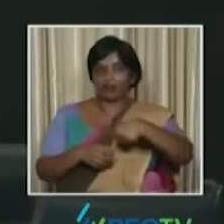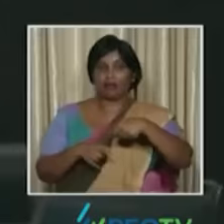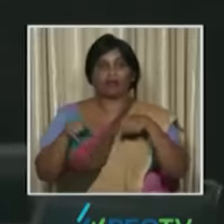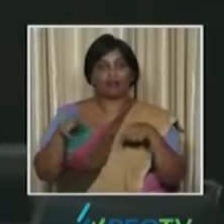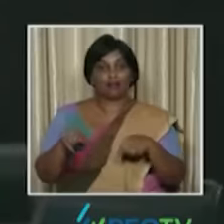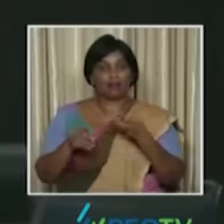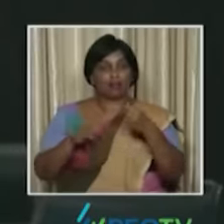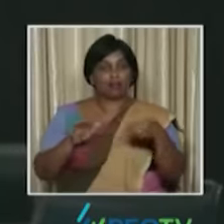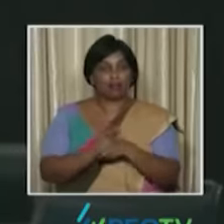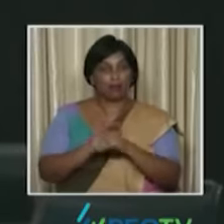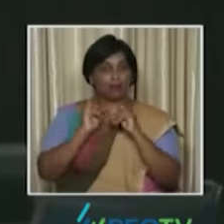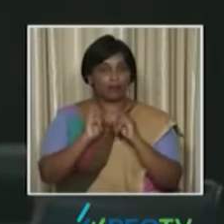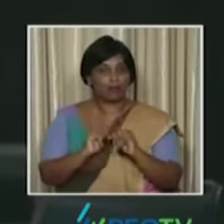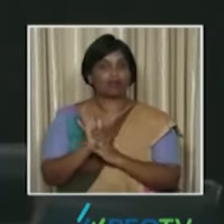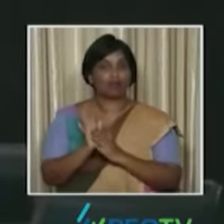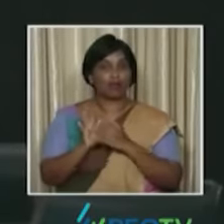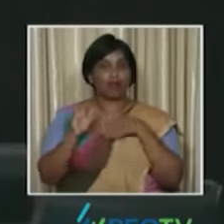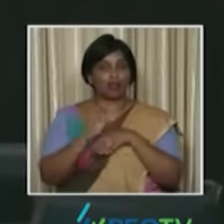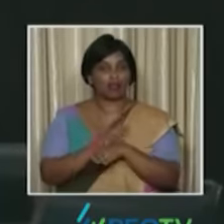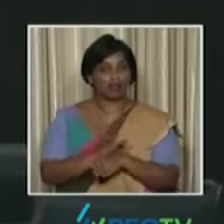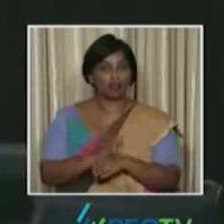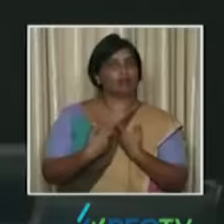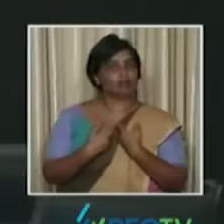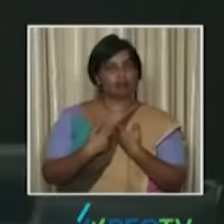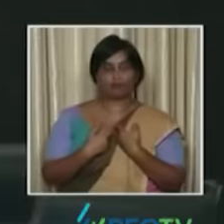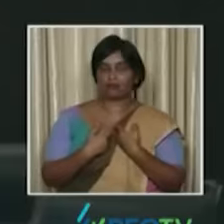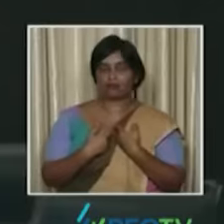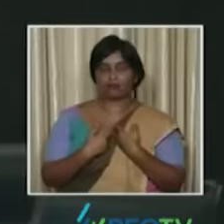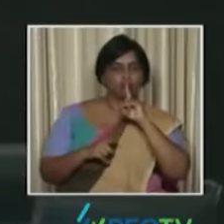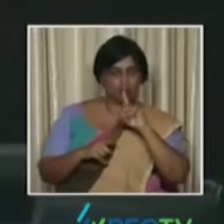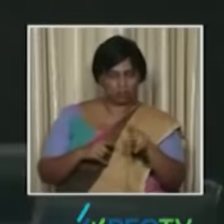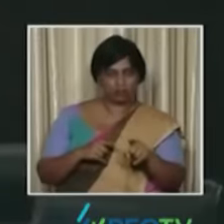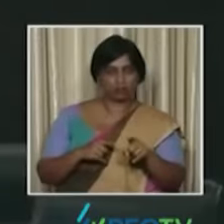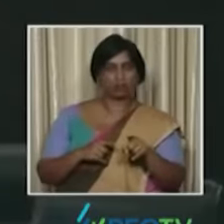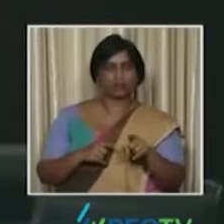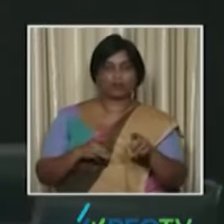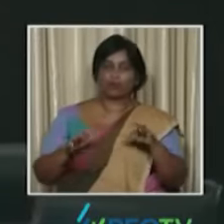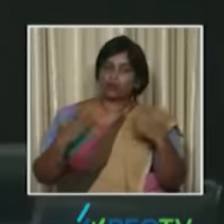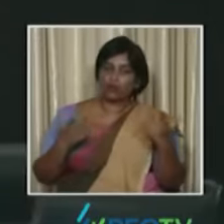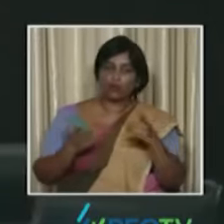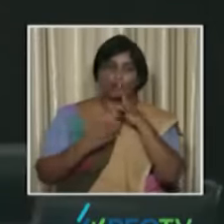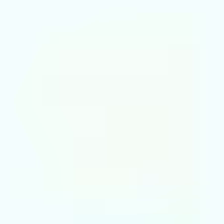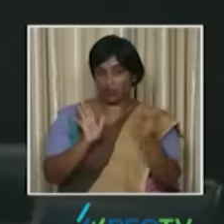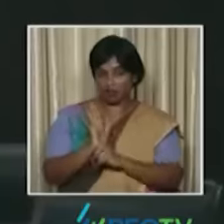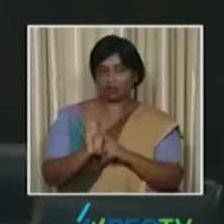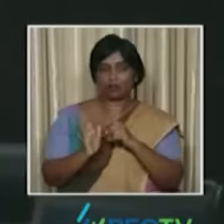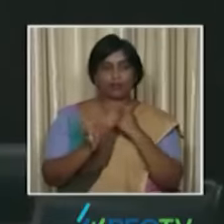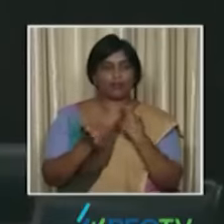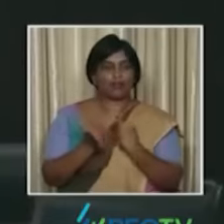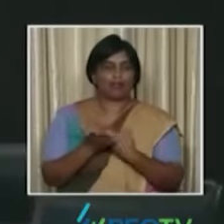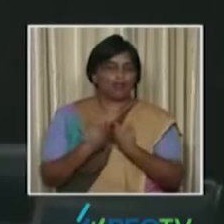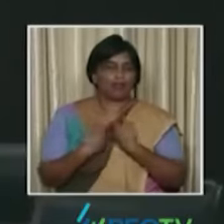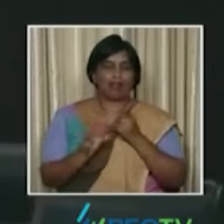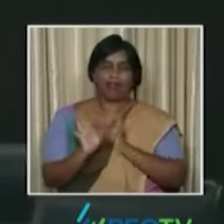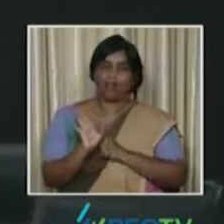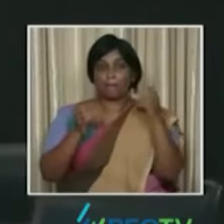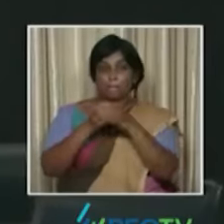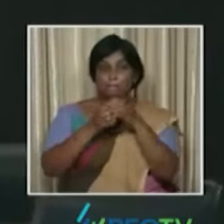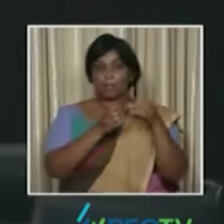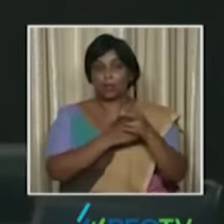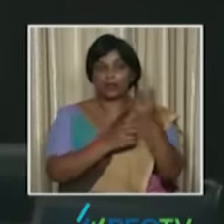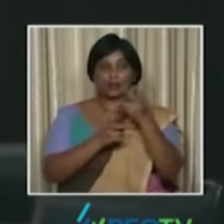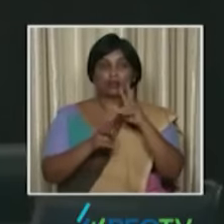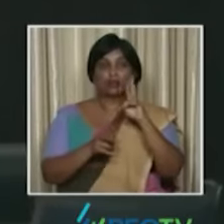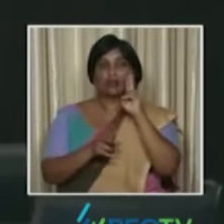එනෝ අල්ලස් දූෂණ කොමිසමෙන් ඇතුළට මෙන්න කියලා දායි කෝ ආරක්ෂාව එහෙම නැත්තම් කුඩු ටිකක් ගෙනල්ලා දායි මම හැමදාම රොෂාන් රණසිංහ